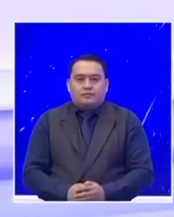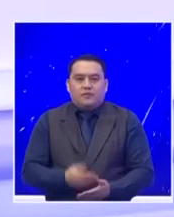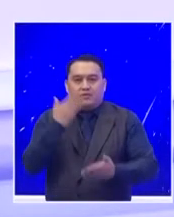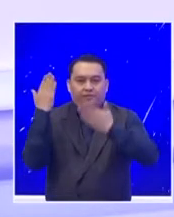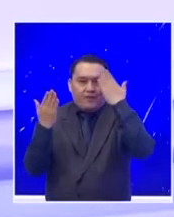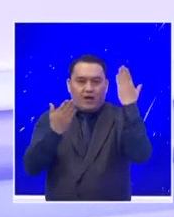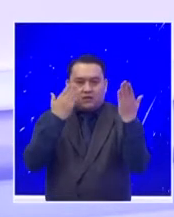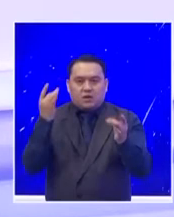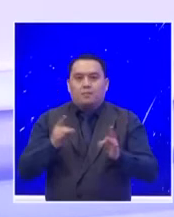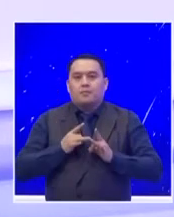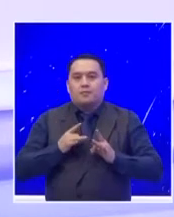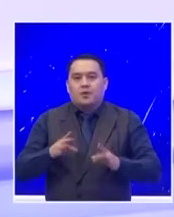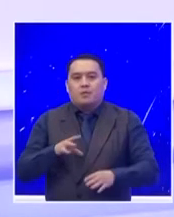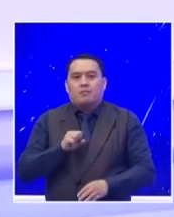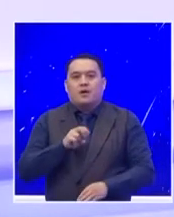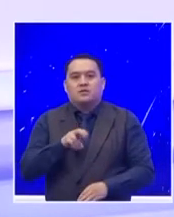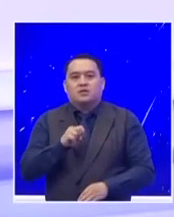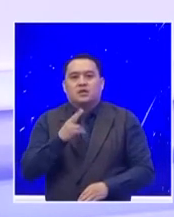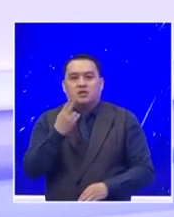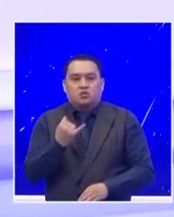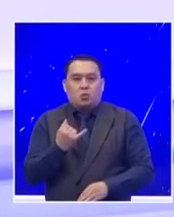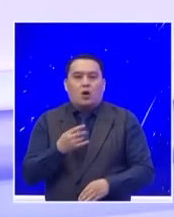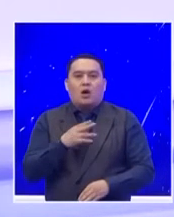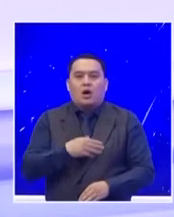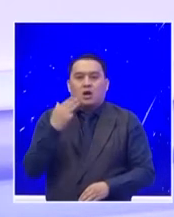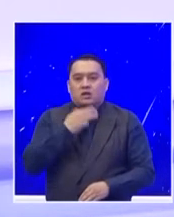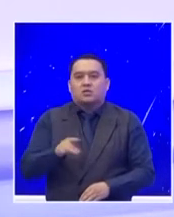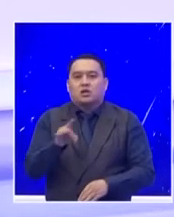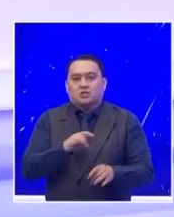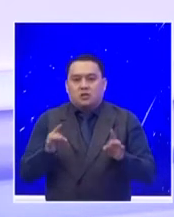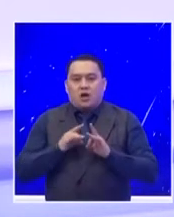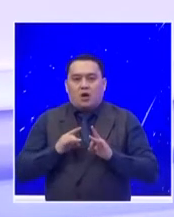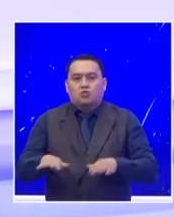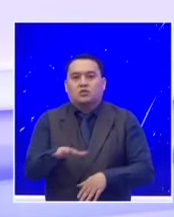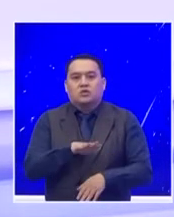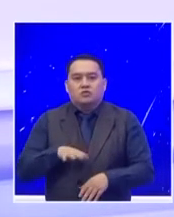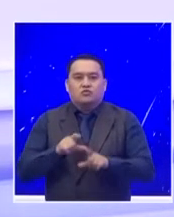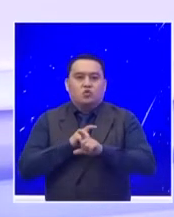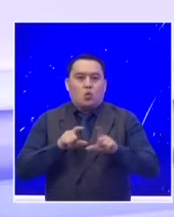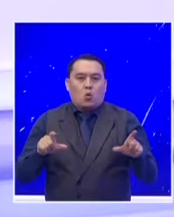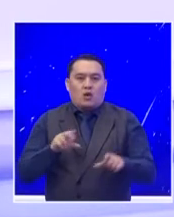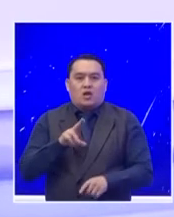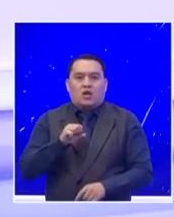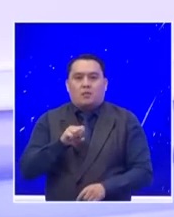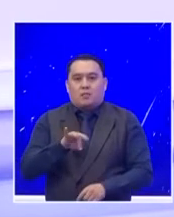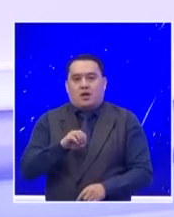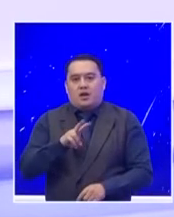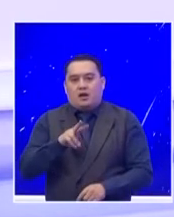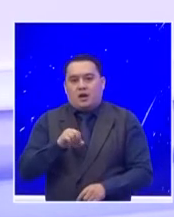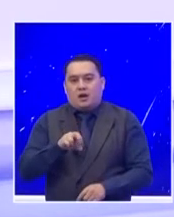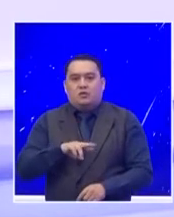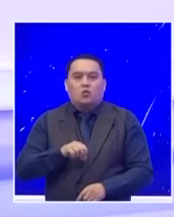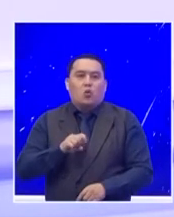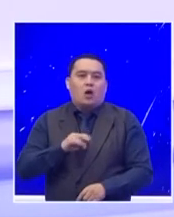Весело и задорно отметили масленицу и в Каратальском районе. Торжество состоялось на территории школы имени Кемеля Токаева.